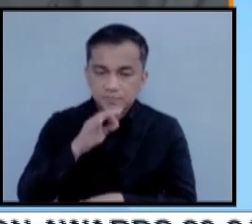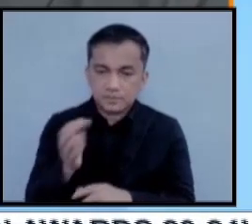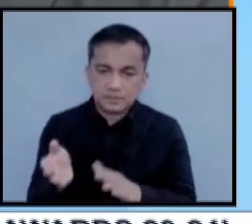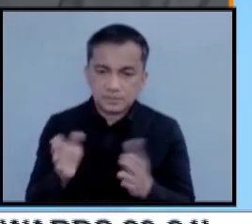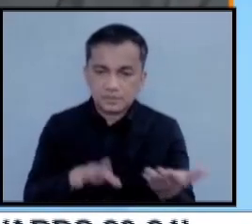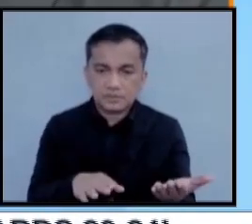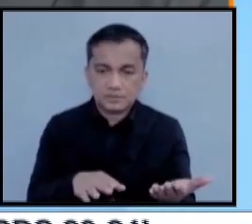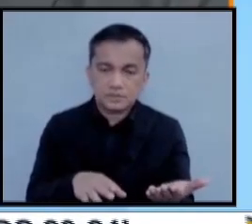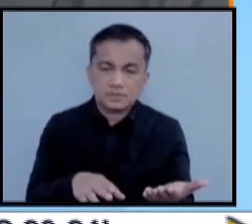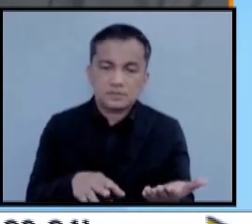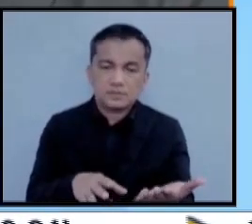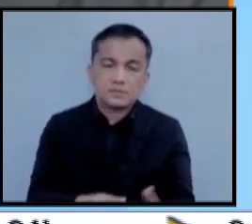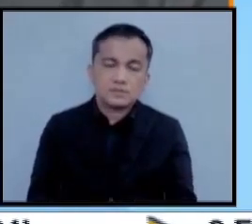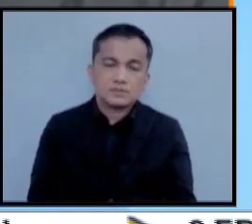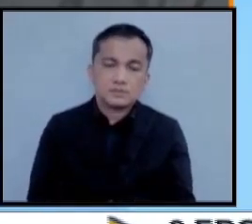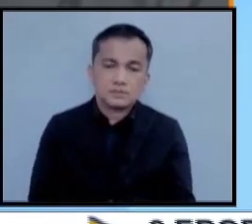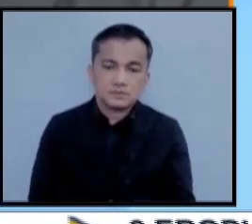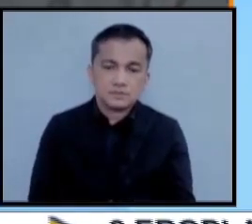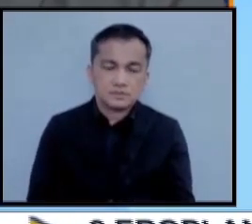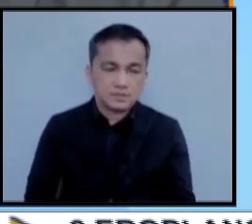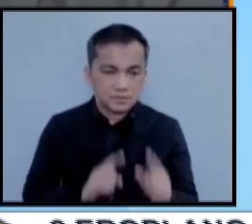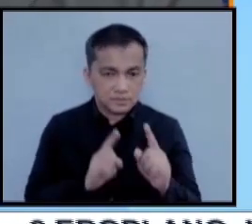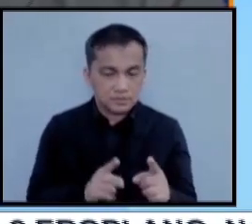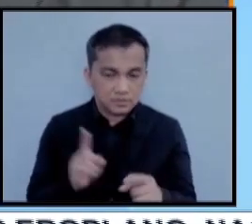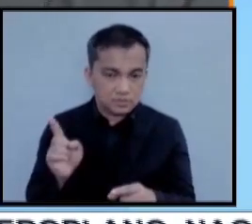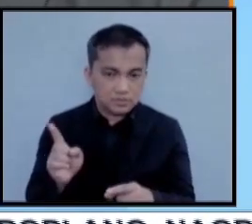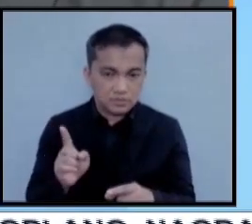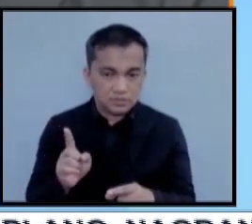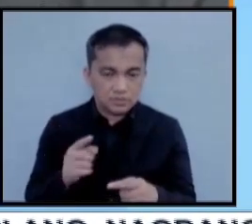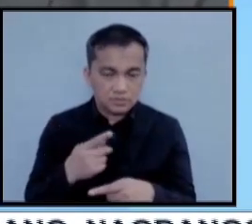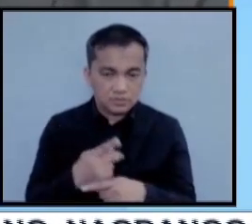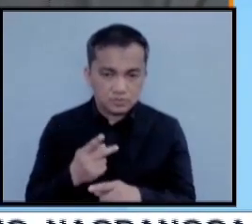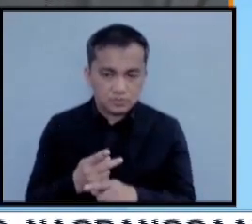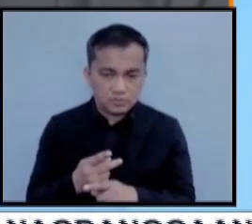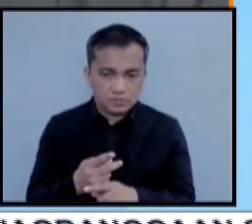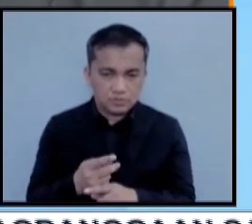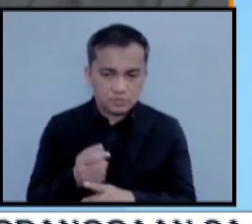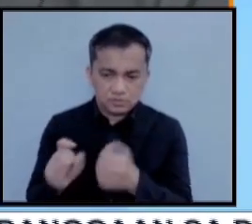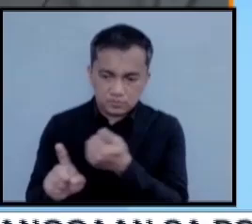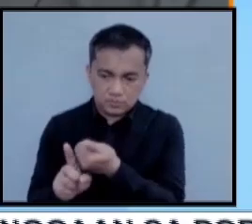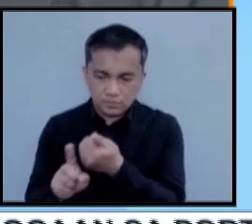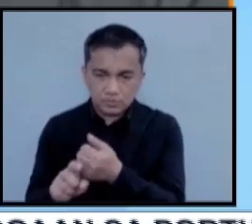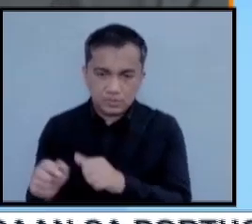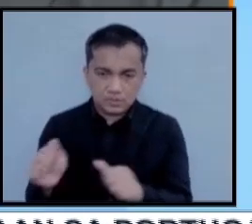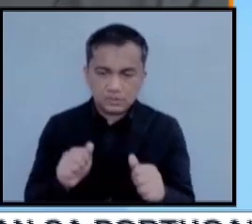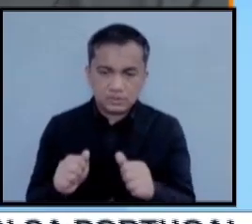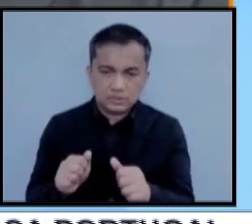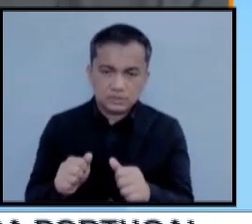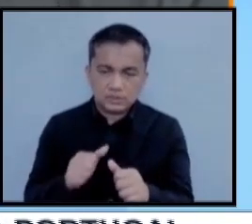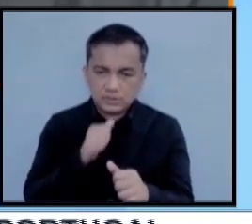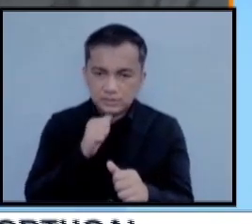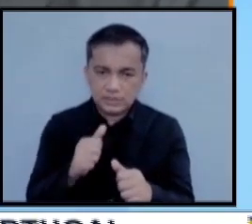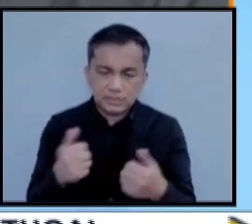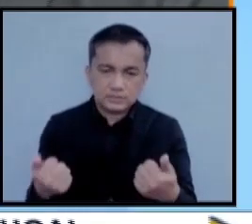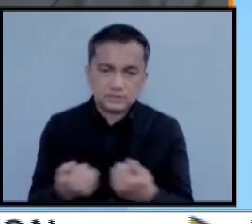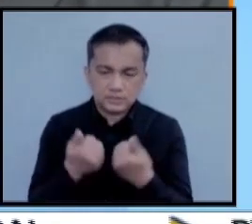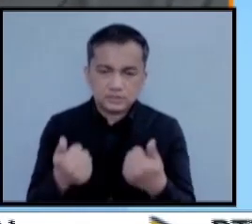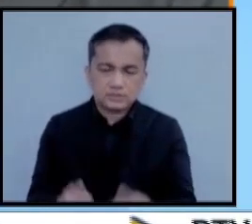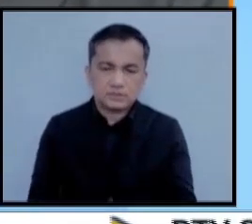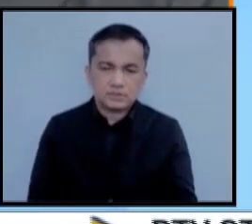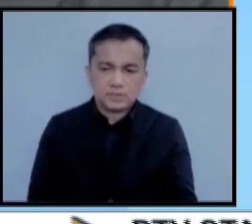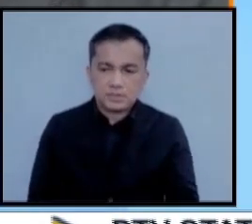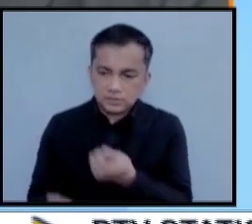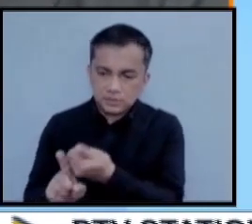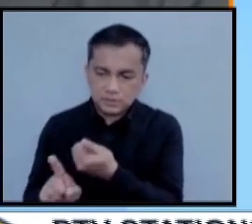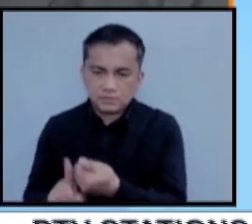na namatay at ang sagot niya dito kung yun ay isang produkto ng willful act ibig sabihin hindi aksidente so balit